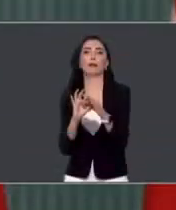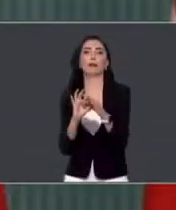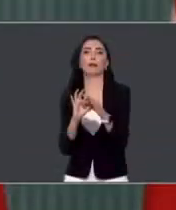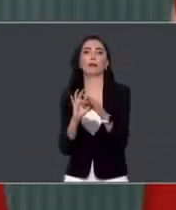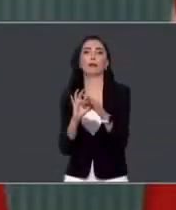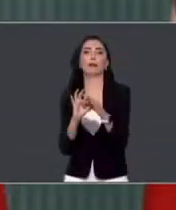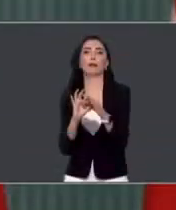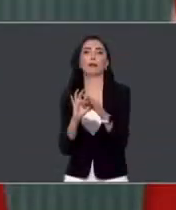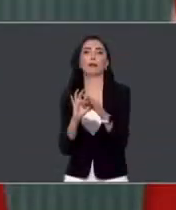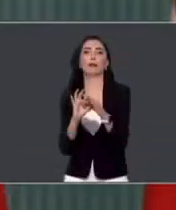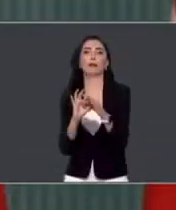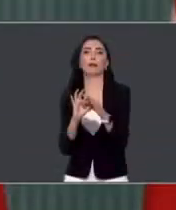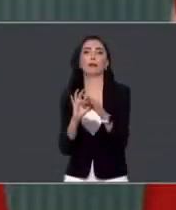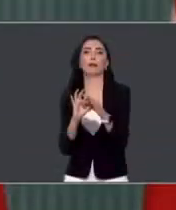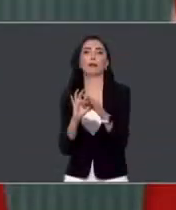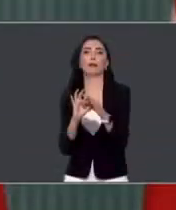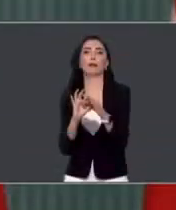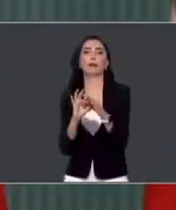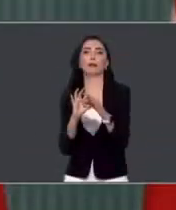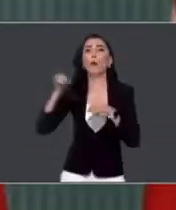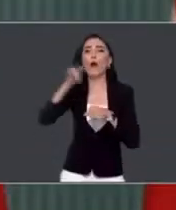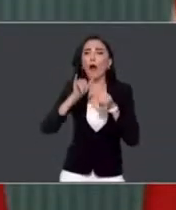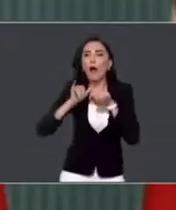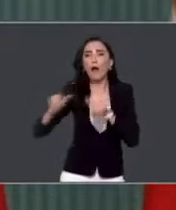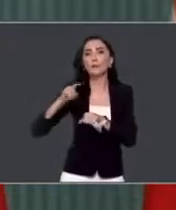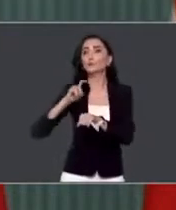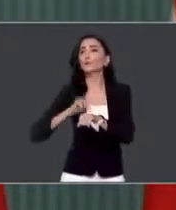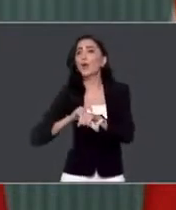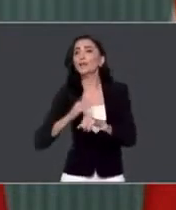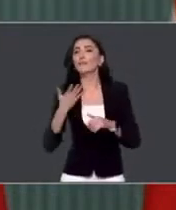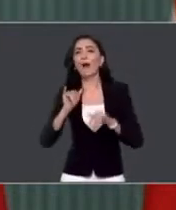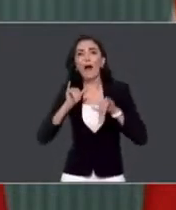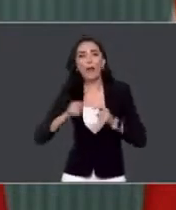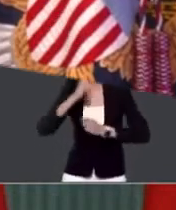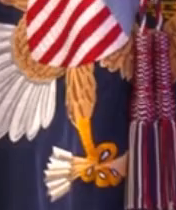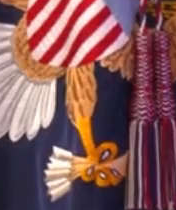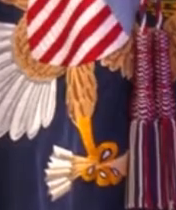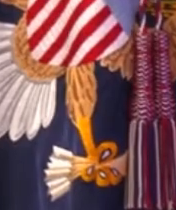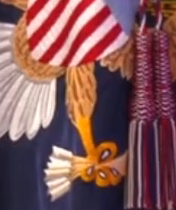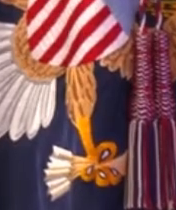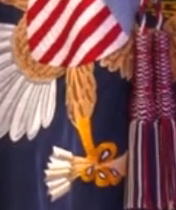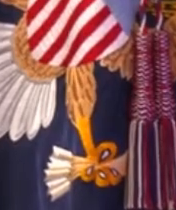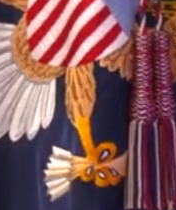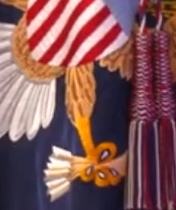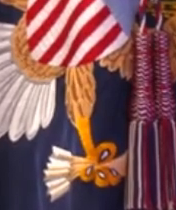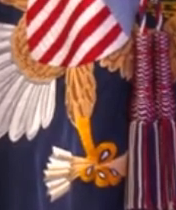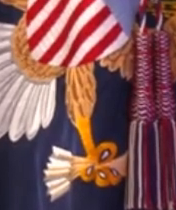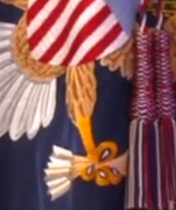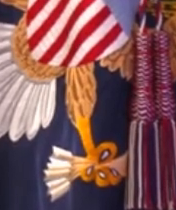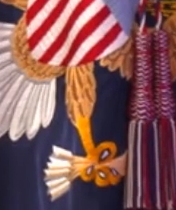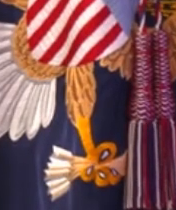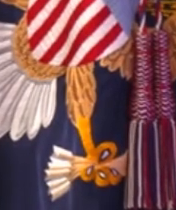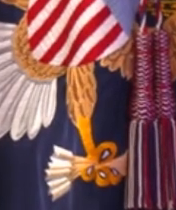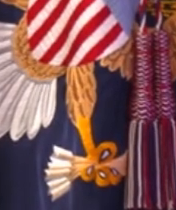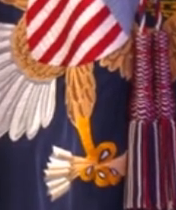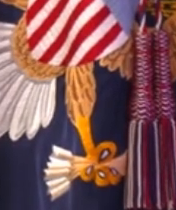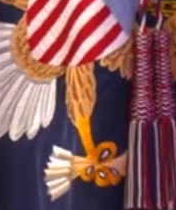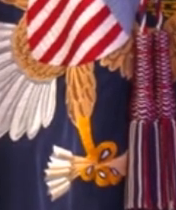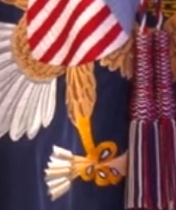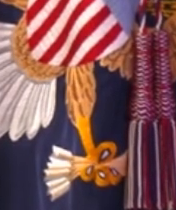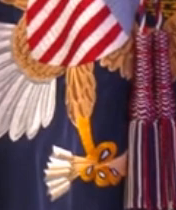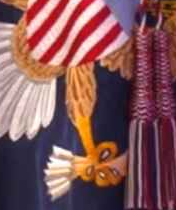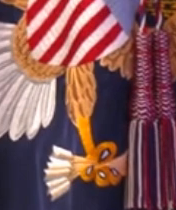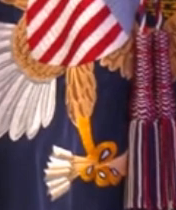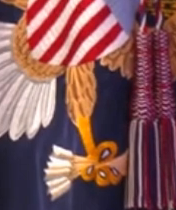da Amerika-Yunanistan Stratejik Diyalog Toplantısı'na katılacak. Değerli takipçilerimiz, Dışişleri